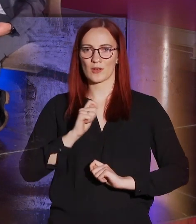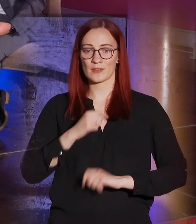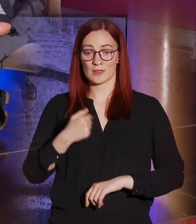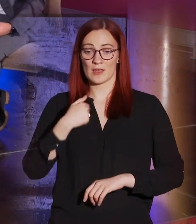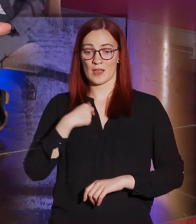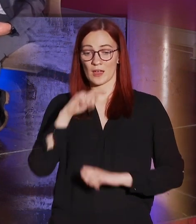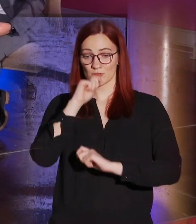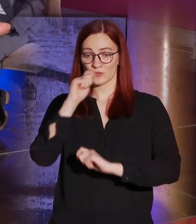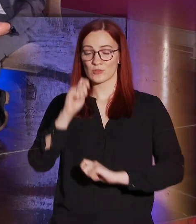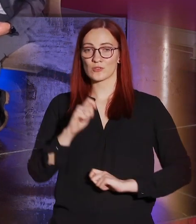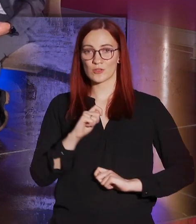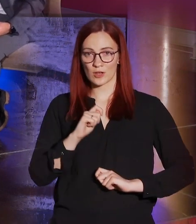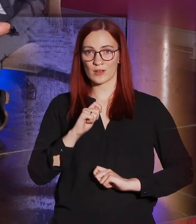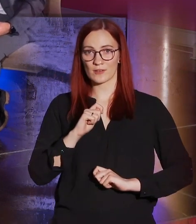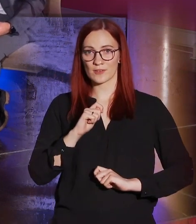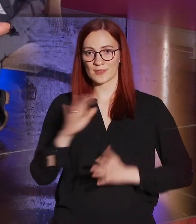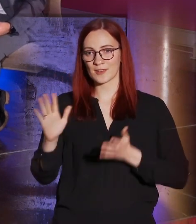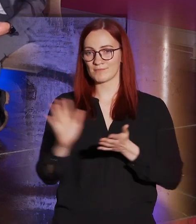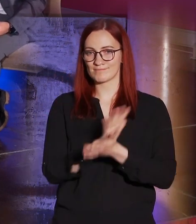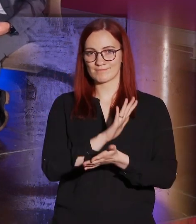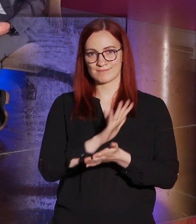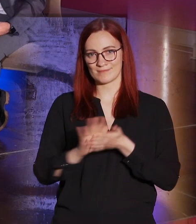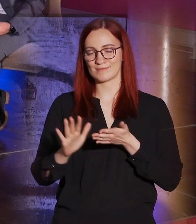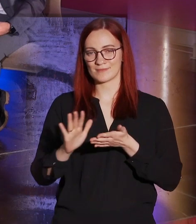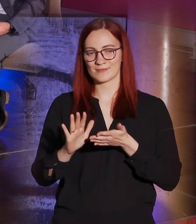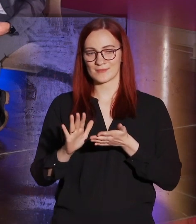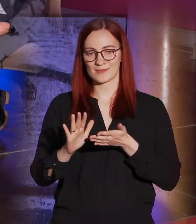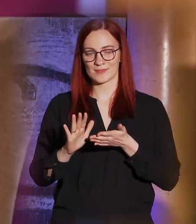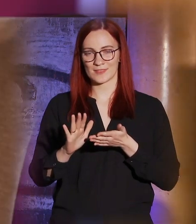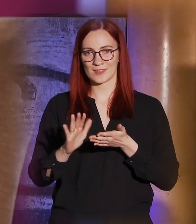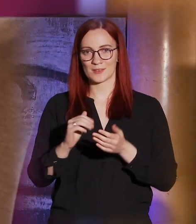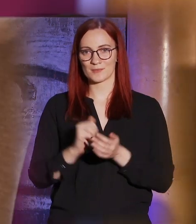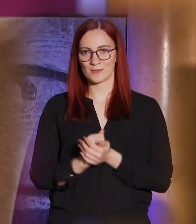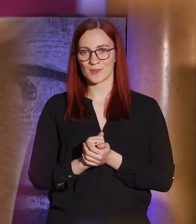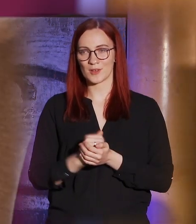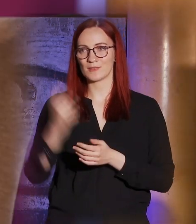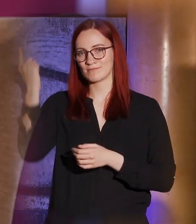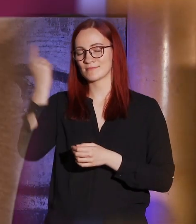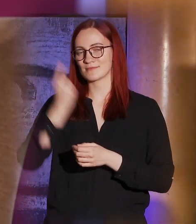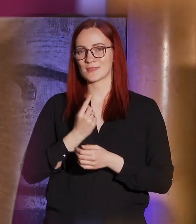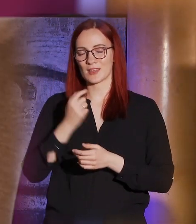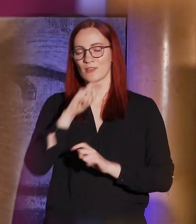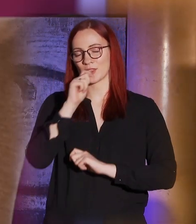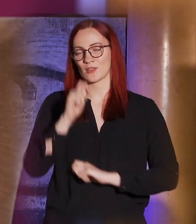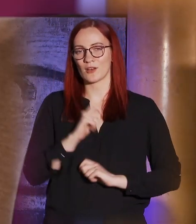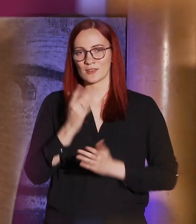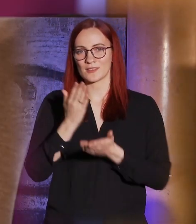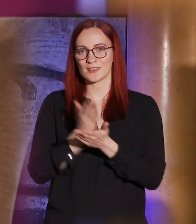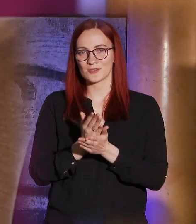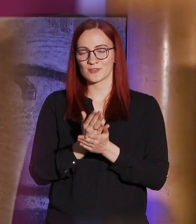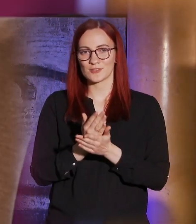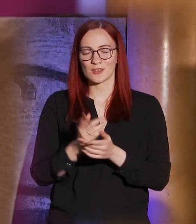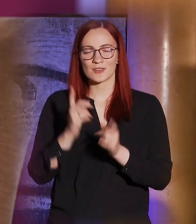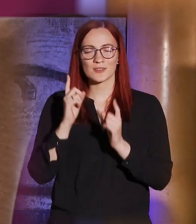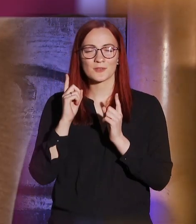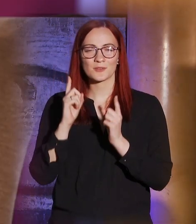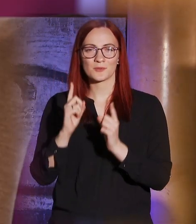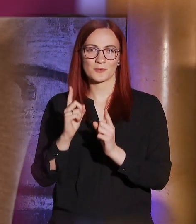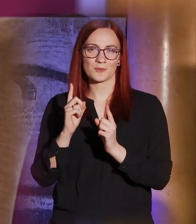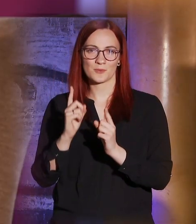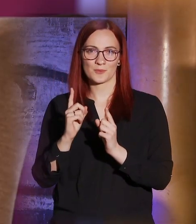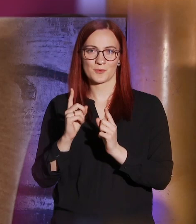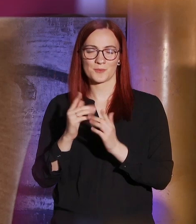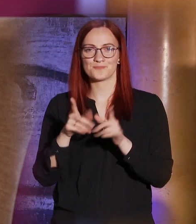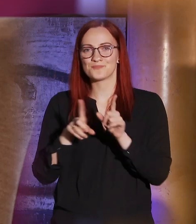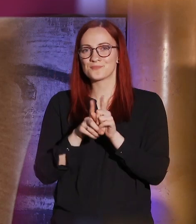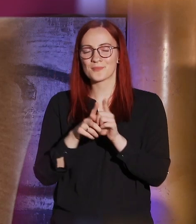dovaną nemokamai iš mūsų kūrėjo. Ir tai yra didžiulis dalykas